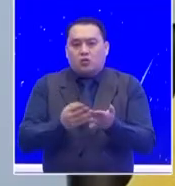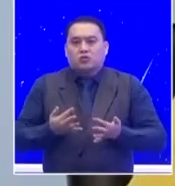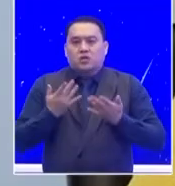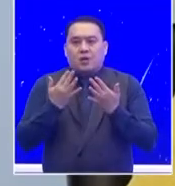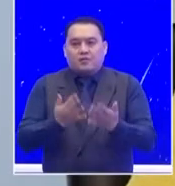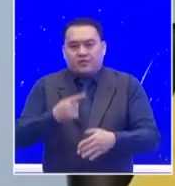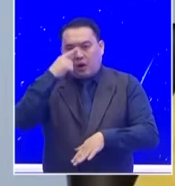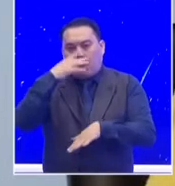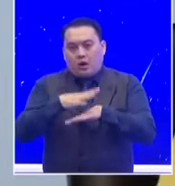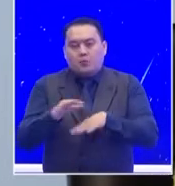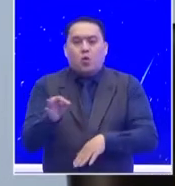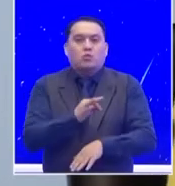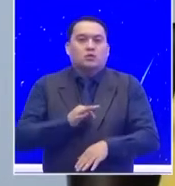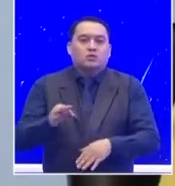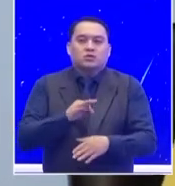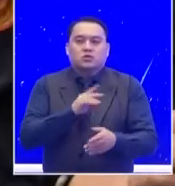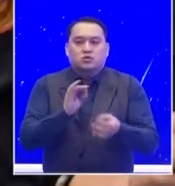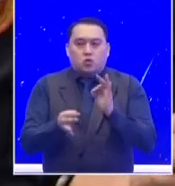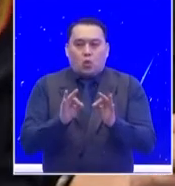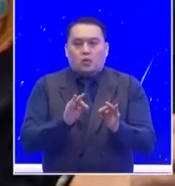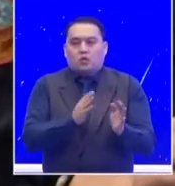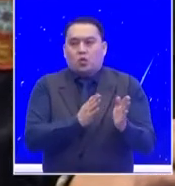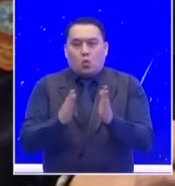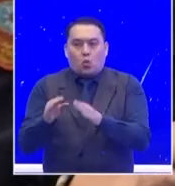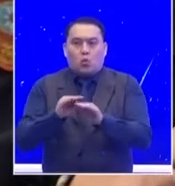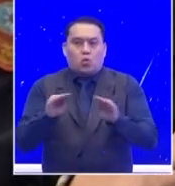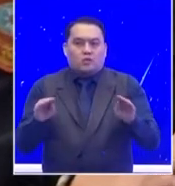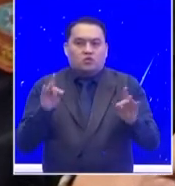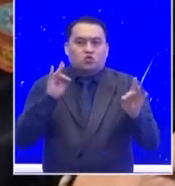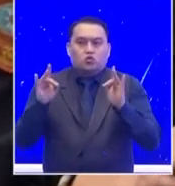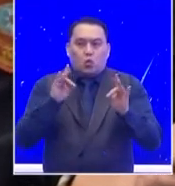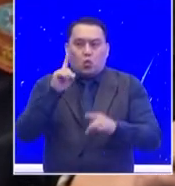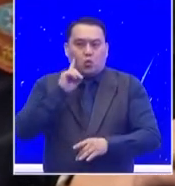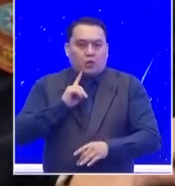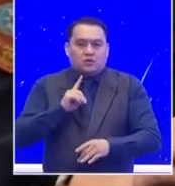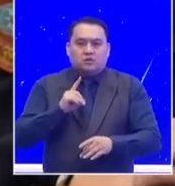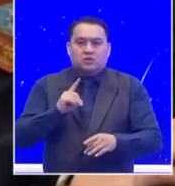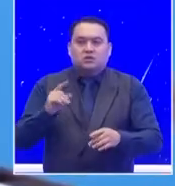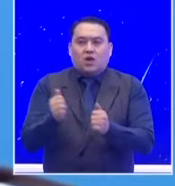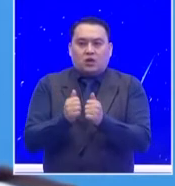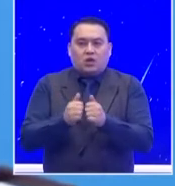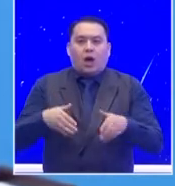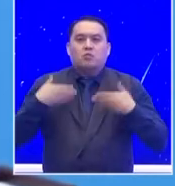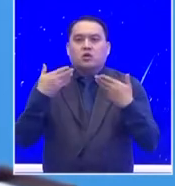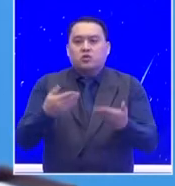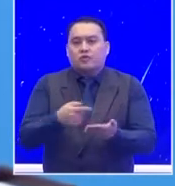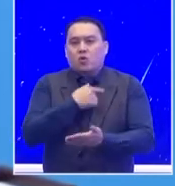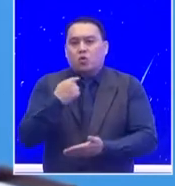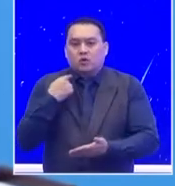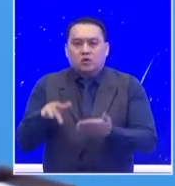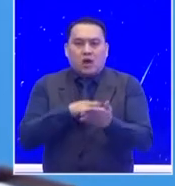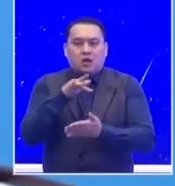Аман Дыкбаталова о соблюдении санитарных норм допустимого уровня шума. Неудобное соседство стало причиной обращения жительницы города